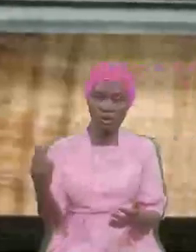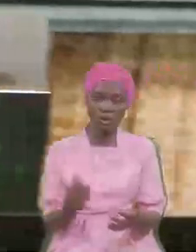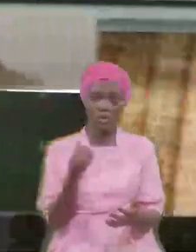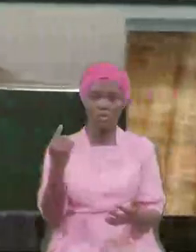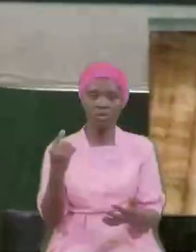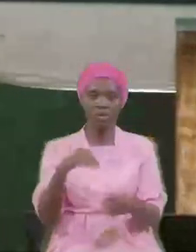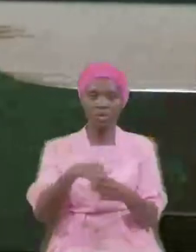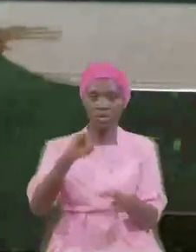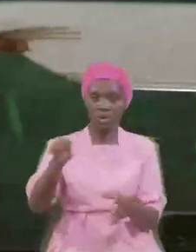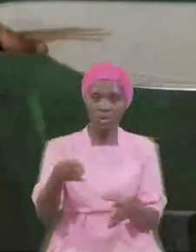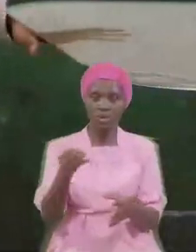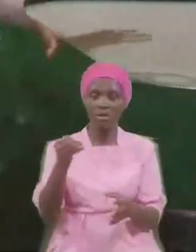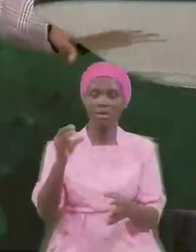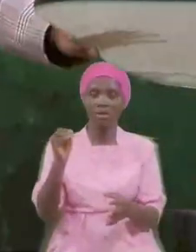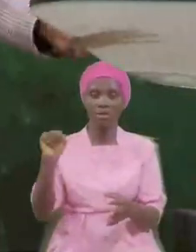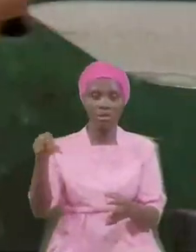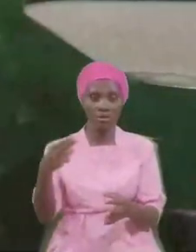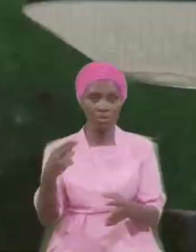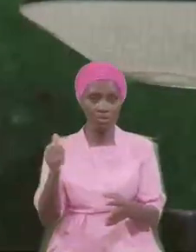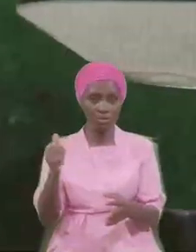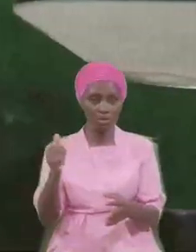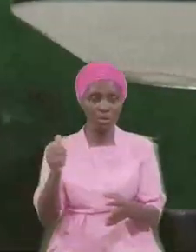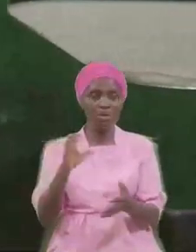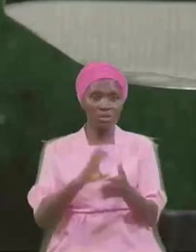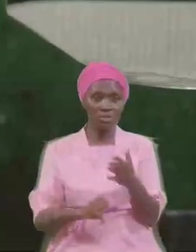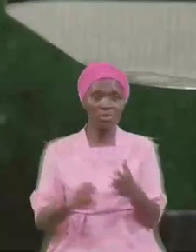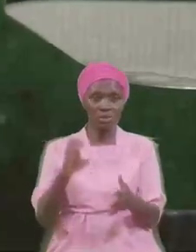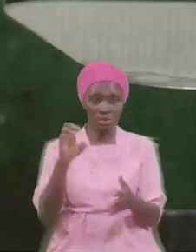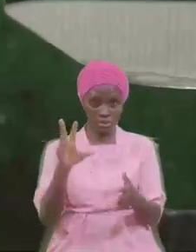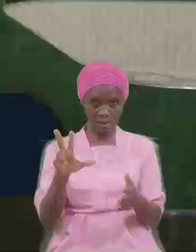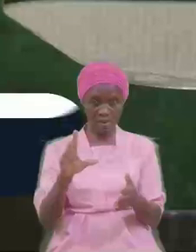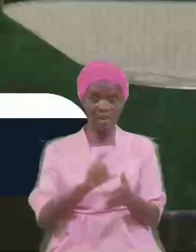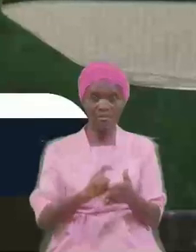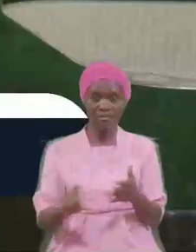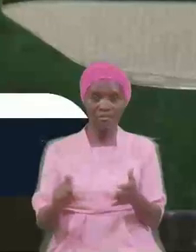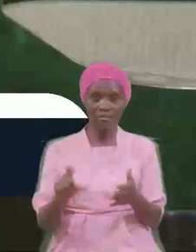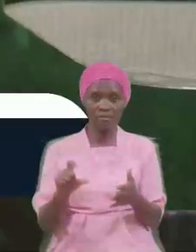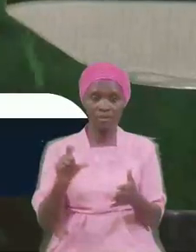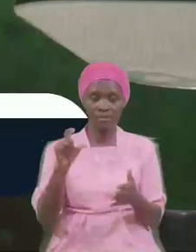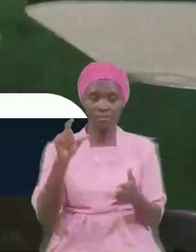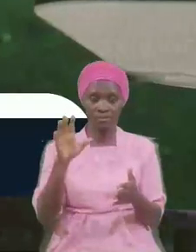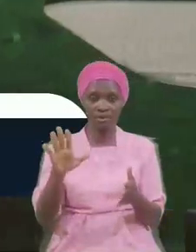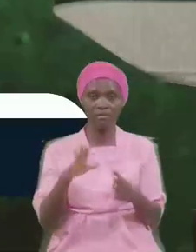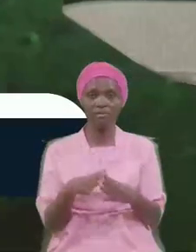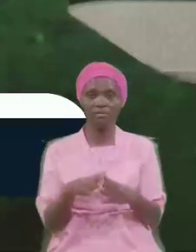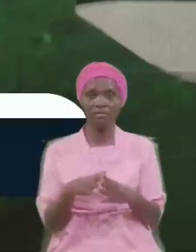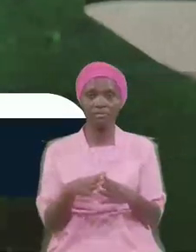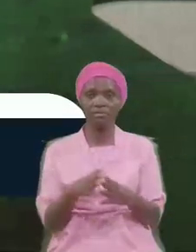jamais. Josué chapitre 3 verset 5. Josué 3, nous allons voir le verset